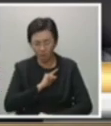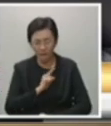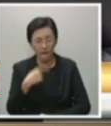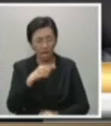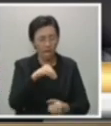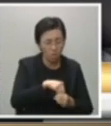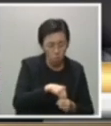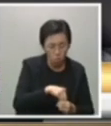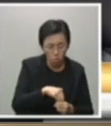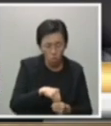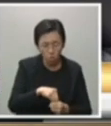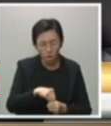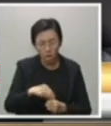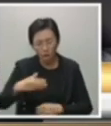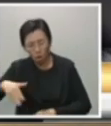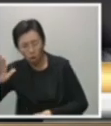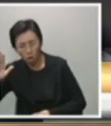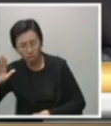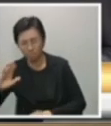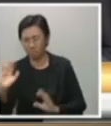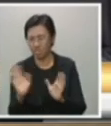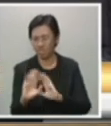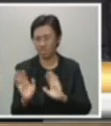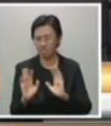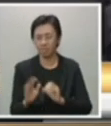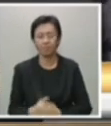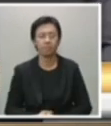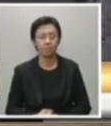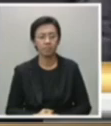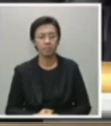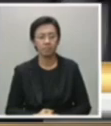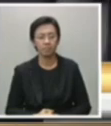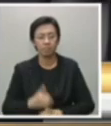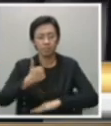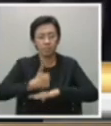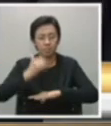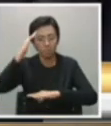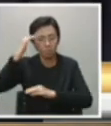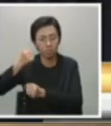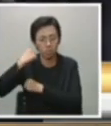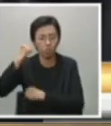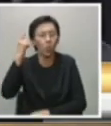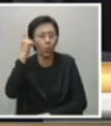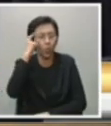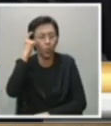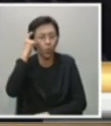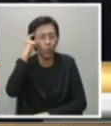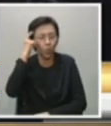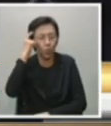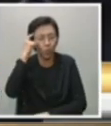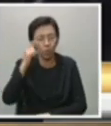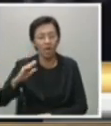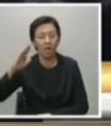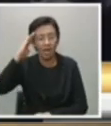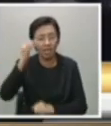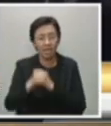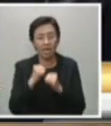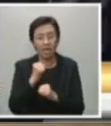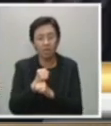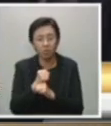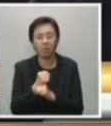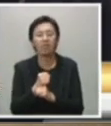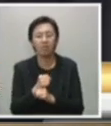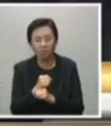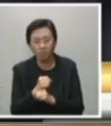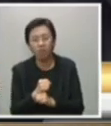ใครจะไม่อยู่ก็ได้การที่ผบ.ทบ.รู้เห็นเป็นใจให้ทหารที่เกษียณอายุราช